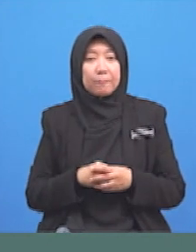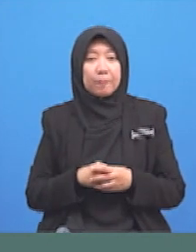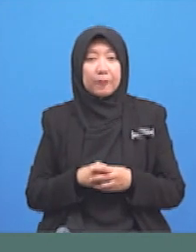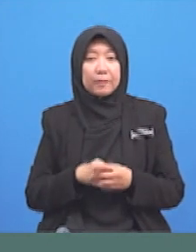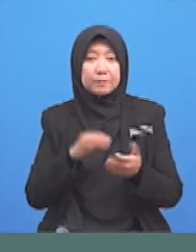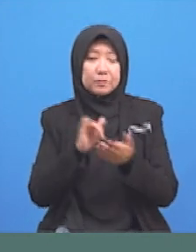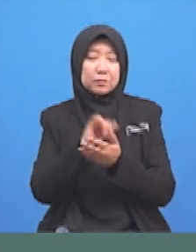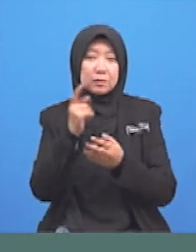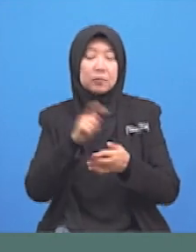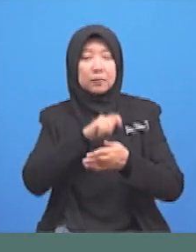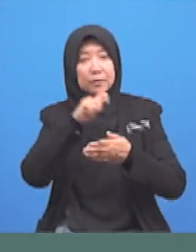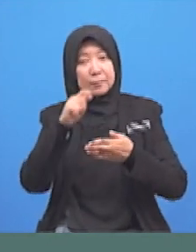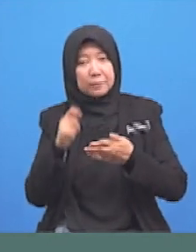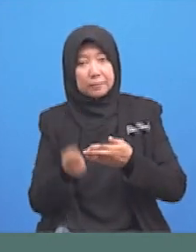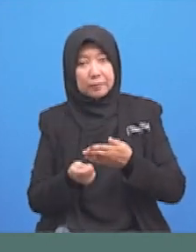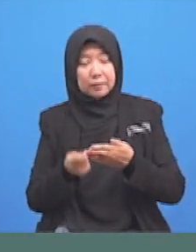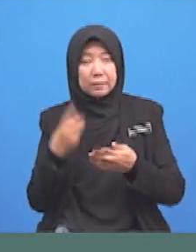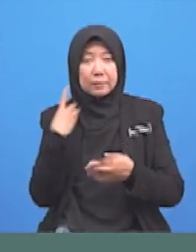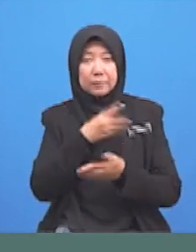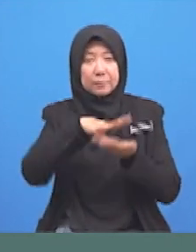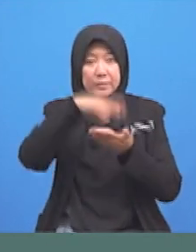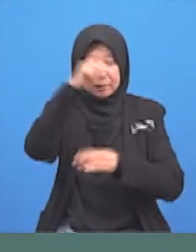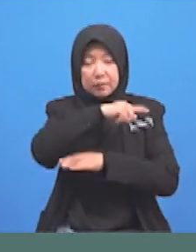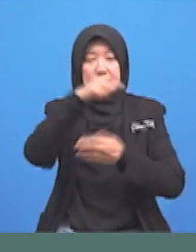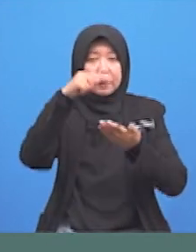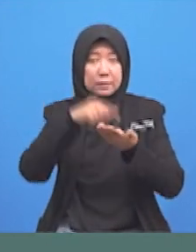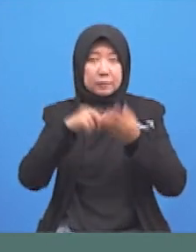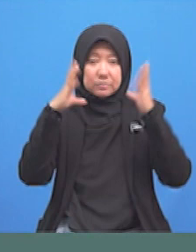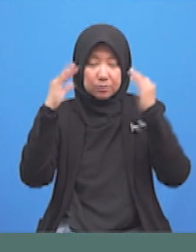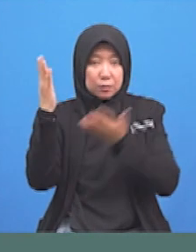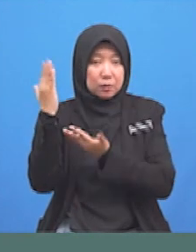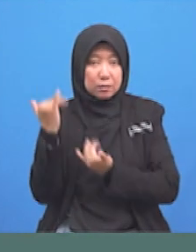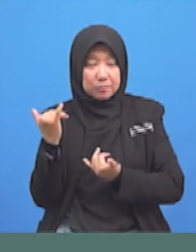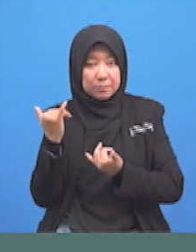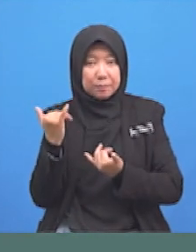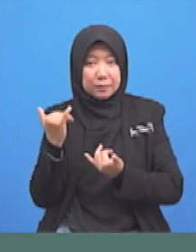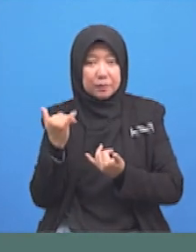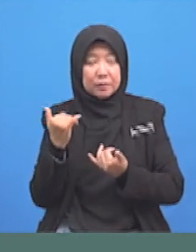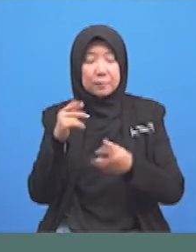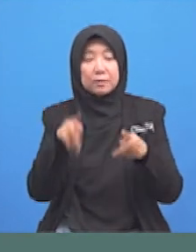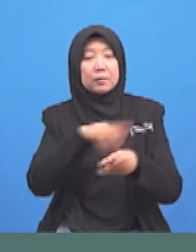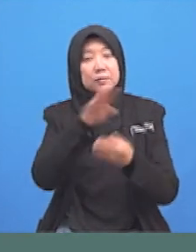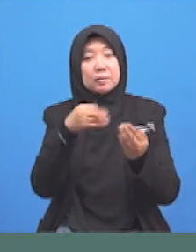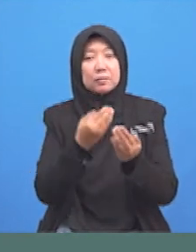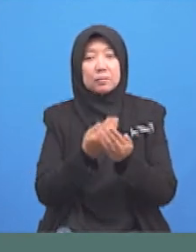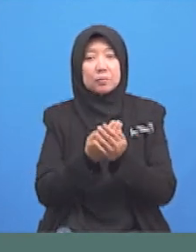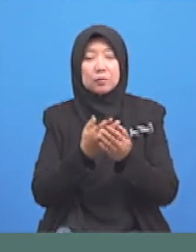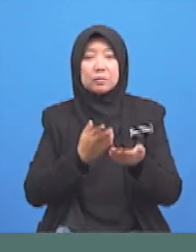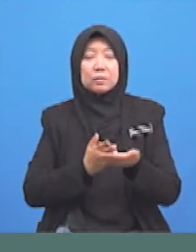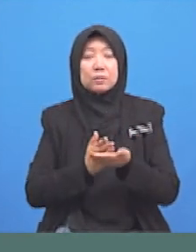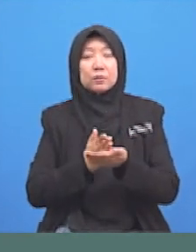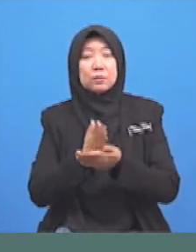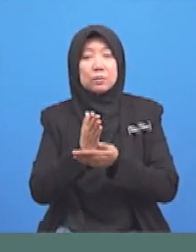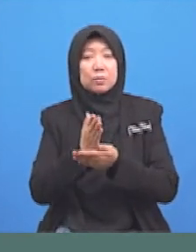Sekian, tamatlah sesi pembelajaran kita pada hari ini. Cikgu harap kamu semua terus kekal